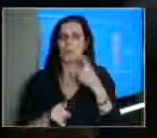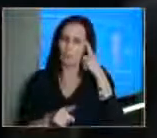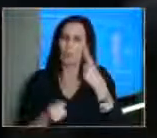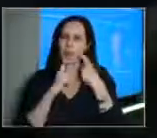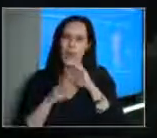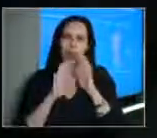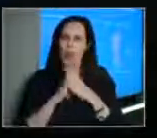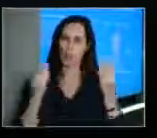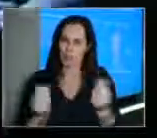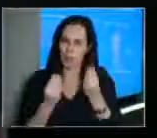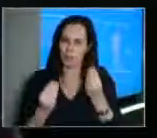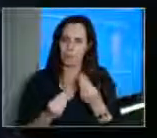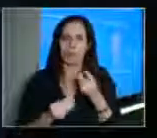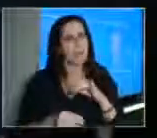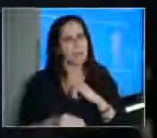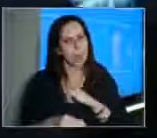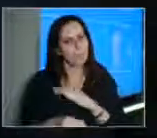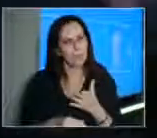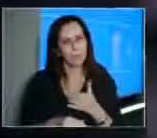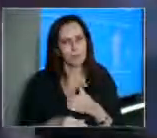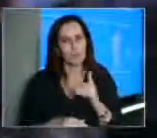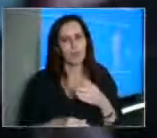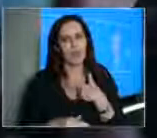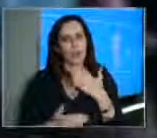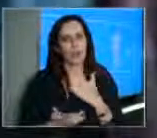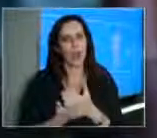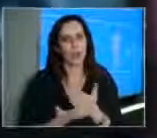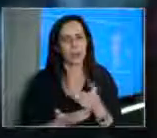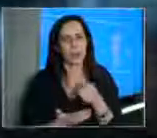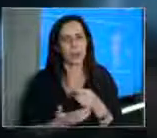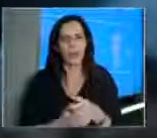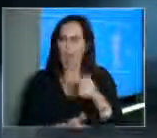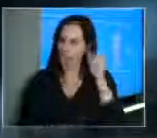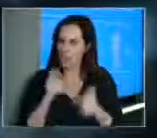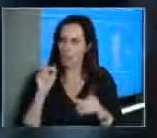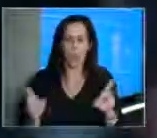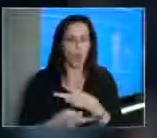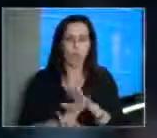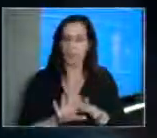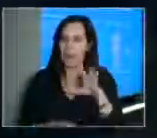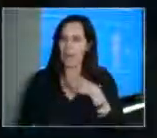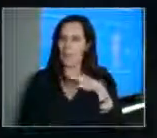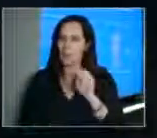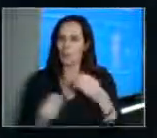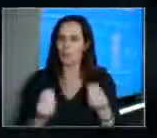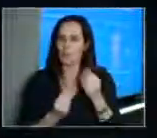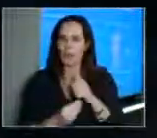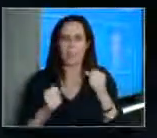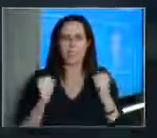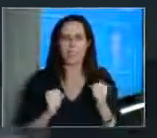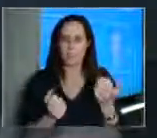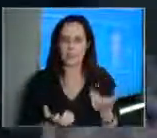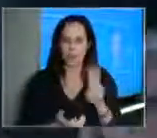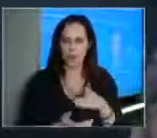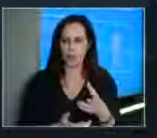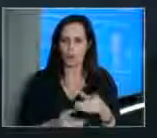לדבר על כל דבר. זה מעניין, זה שאנחנו כבר, את יודעת, הציבור הישראלי לא מסוגל לזהות את הדברים הכי בסיסיים כשהם